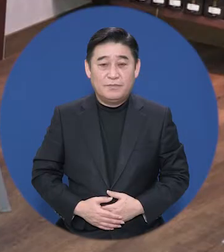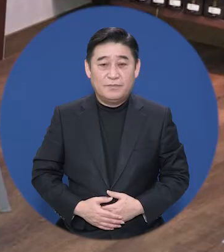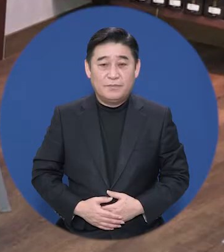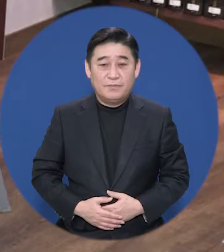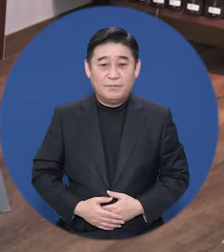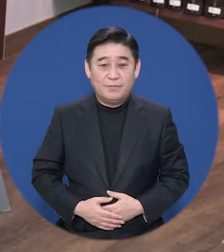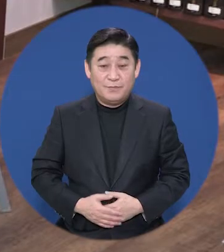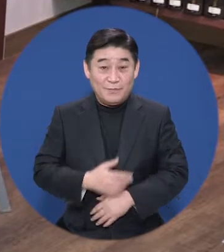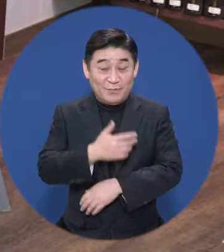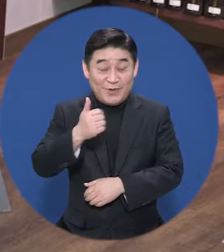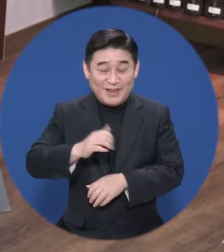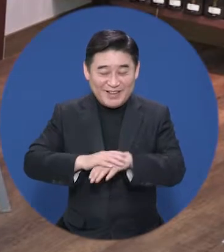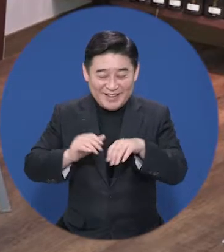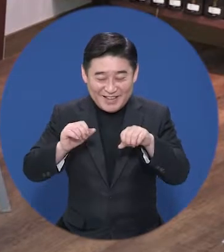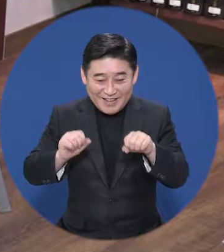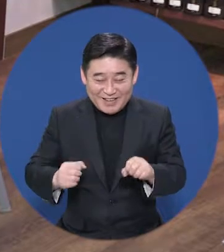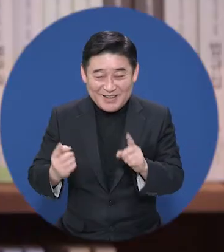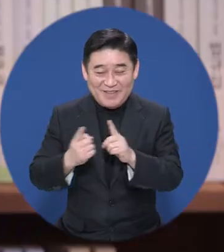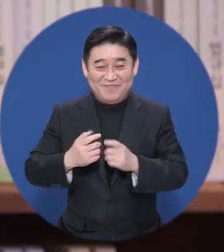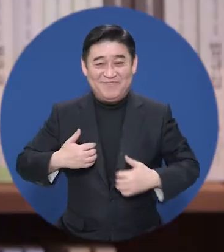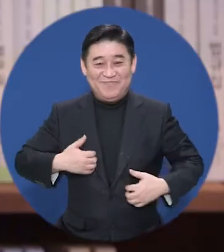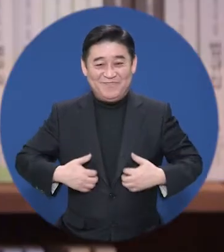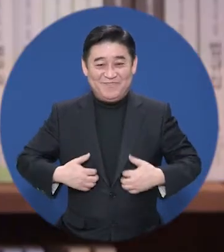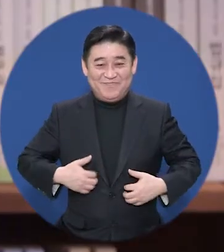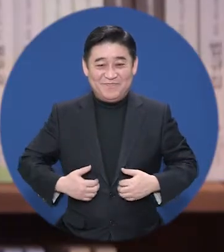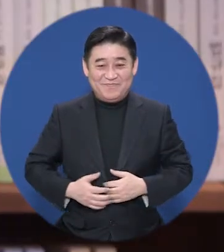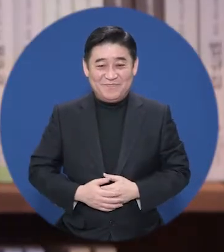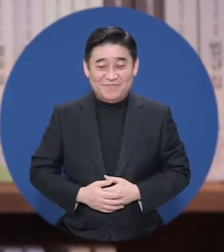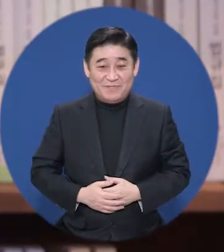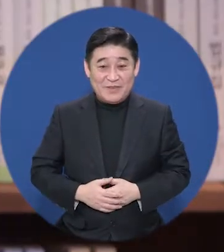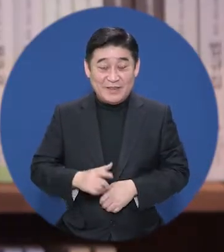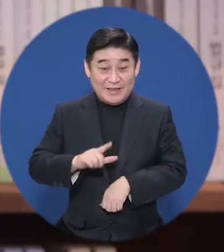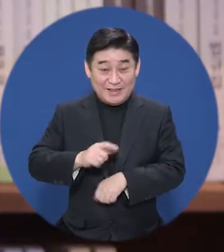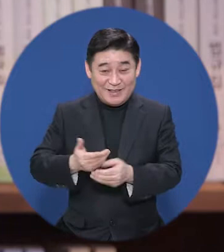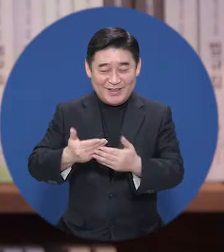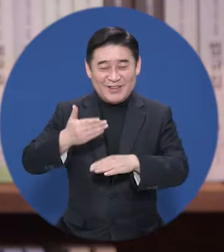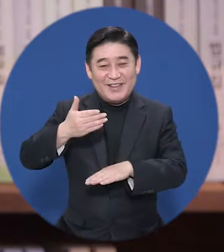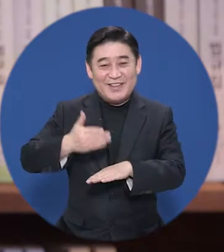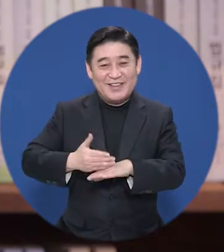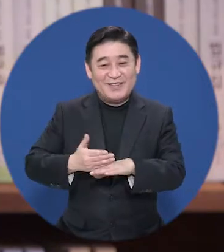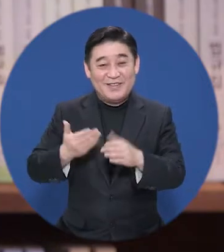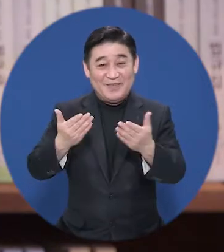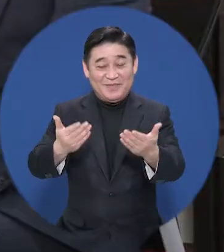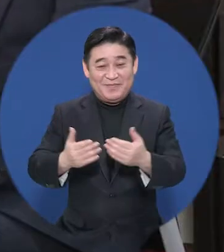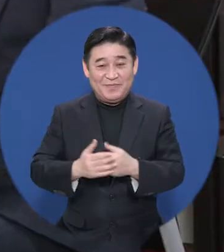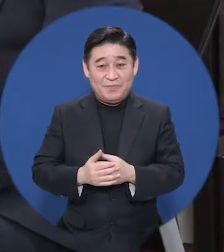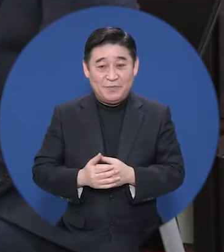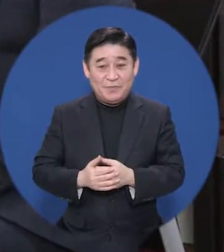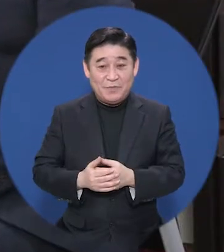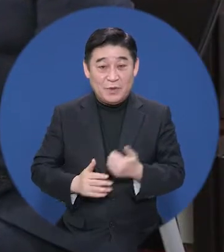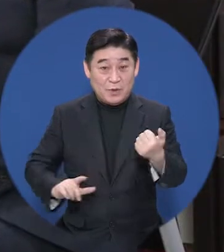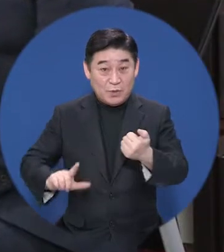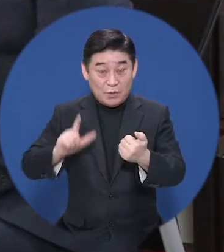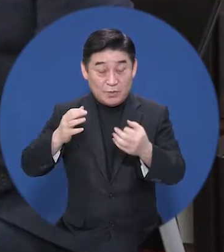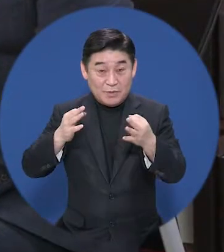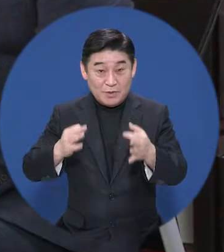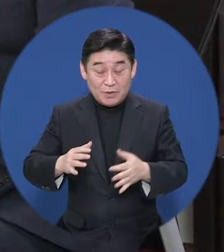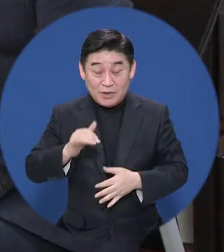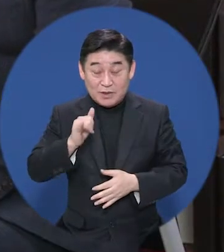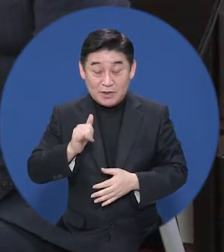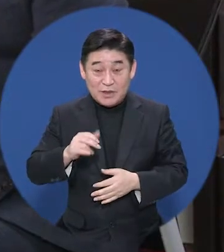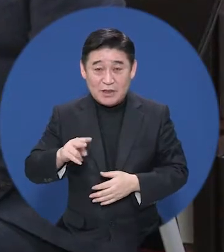네, 이현찬 위원장님 안녕하세요. 반갑습니다. 네, 안녕하십니까. 네. 예, 예. 자, 이렇게 시간 내주셔서 너무 감사드리고요. 예. 50일 동안